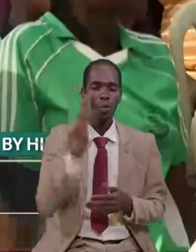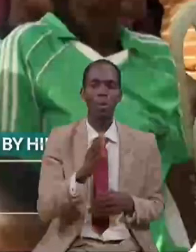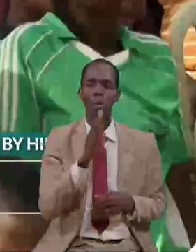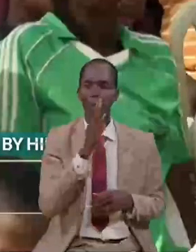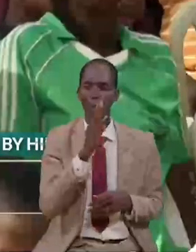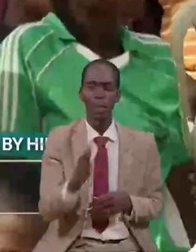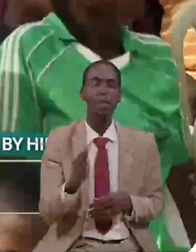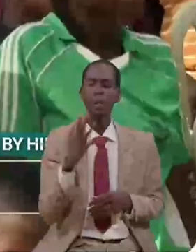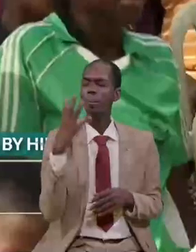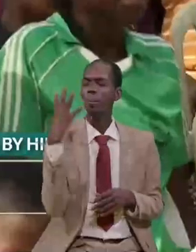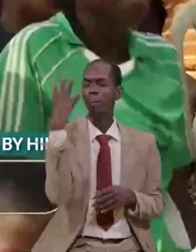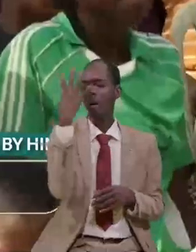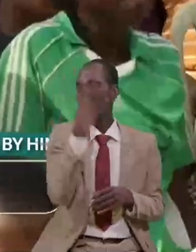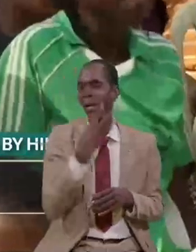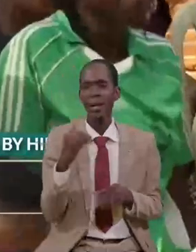sera